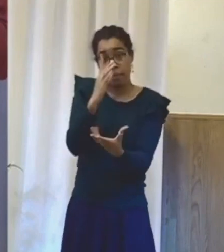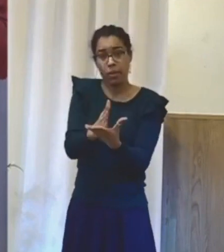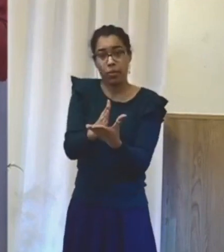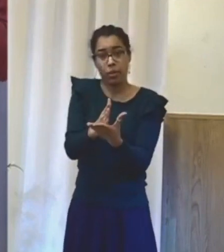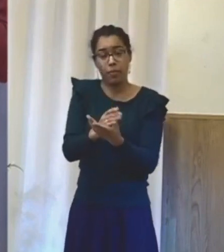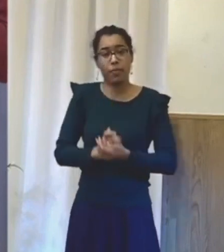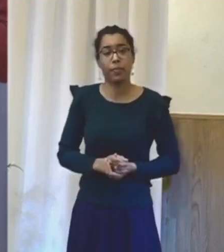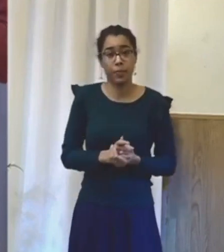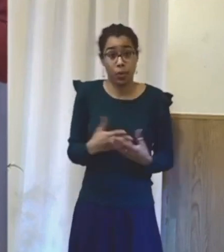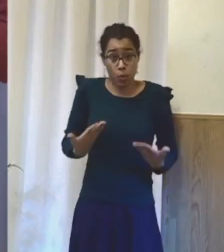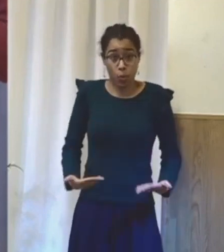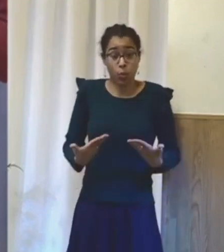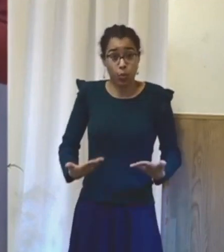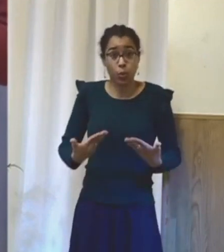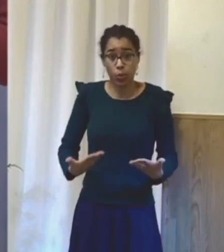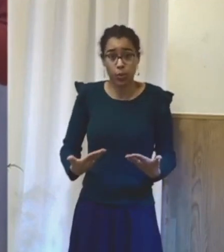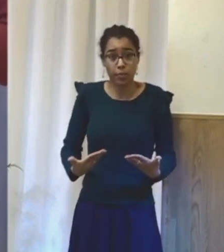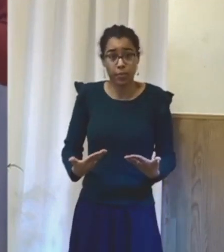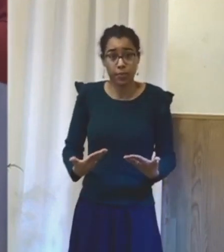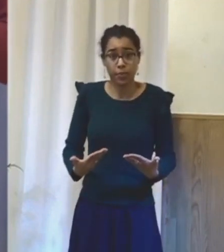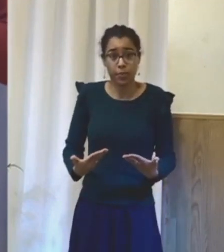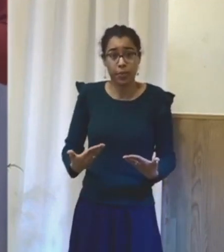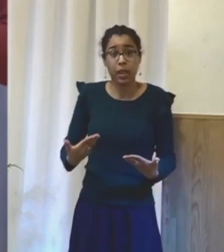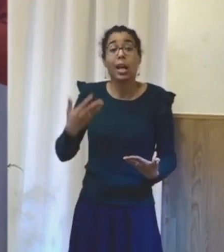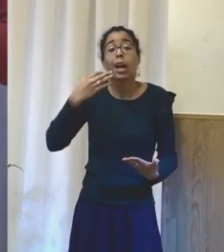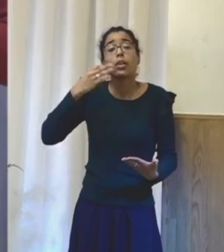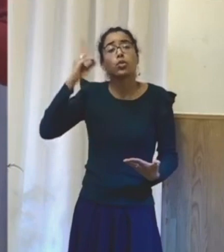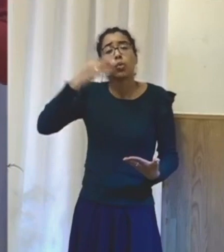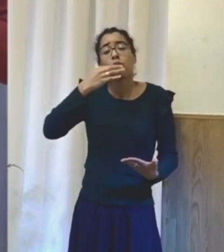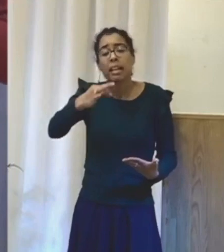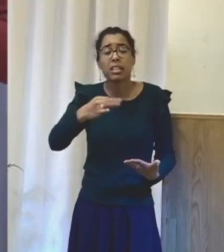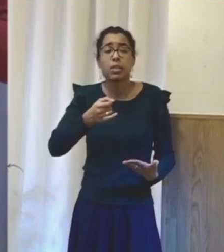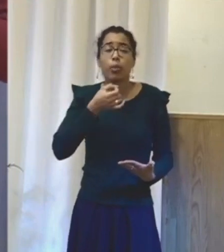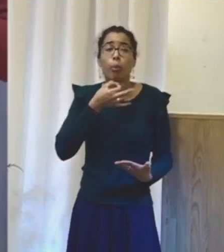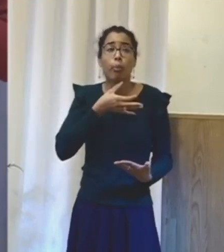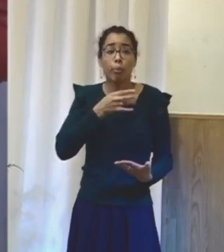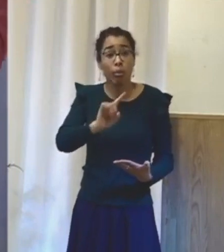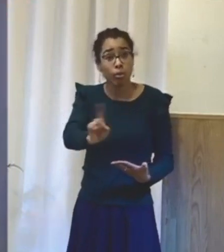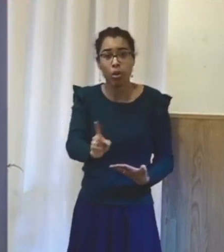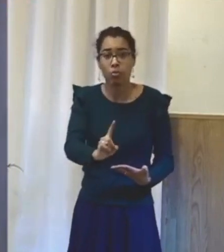Donc aujourd'hui, ne négligez pas ce qui vous a été dit.